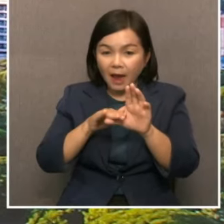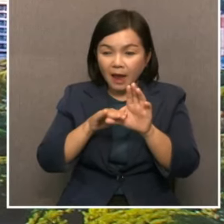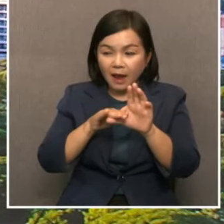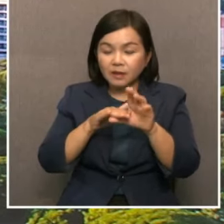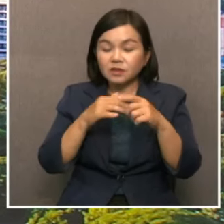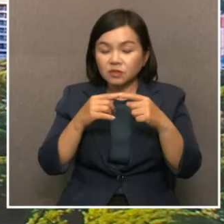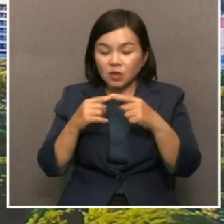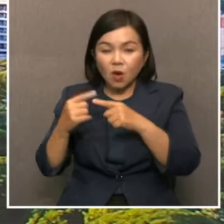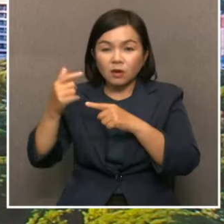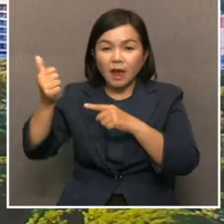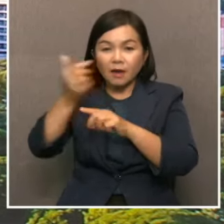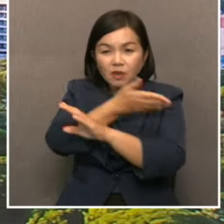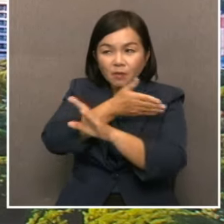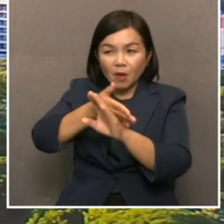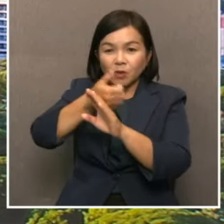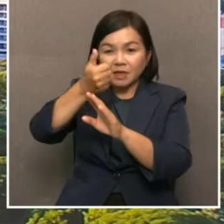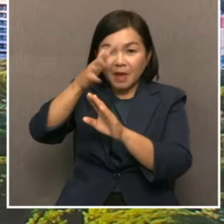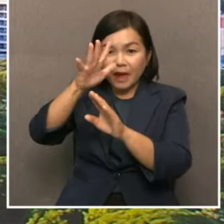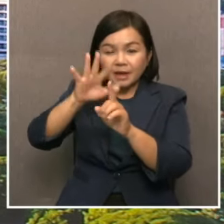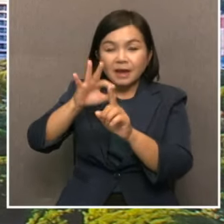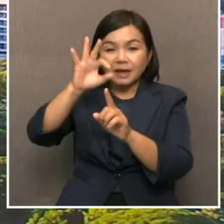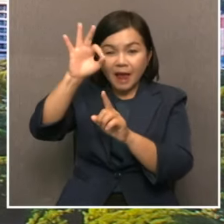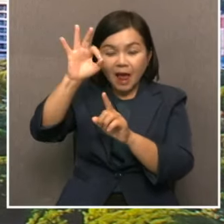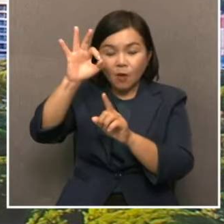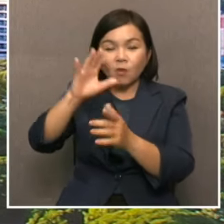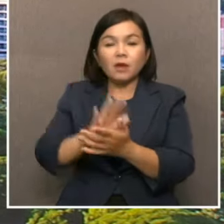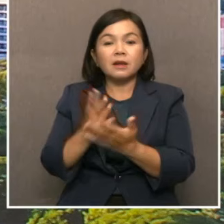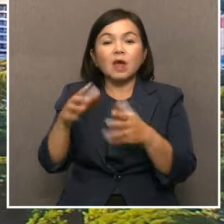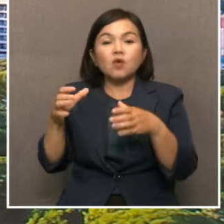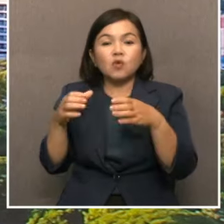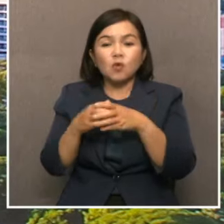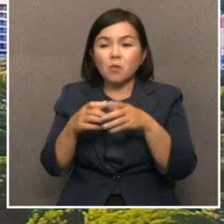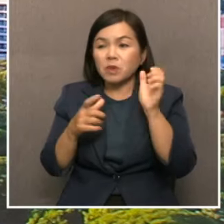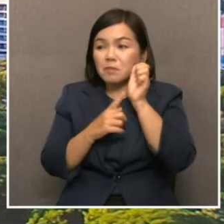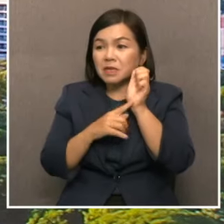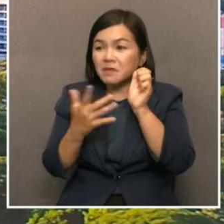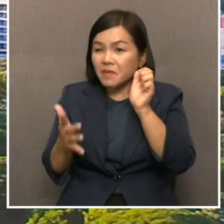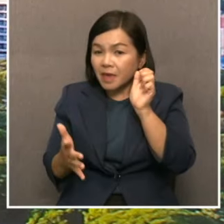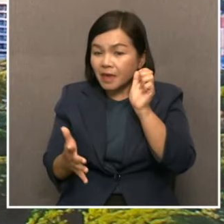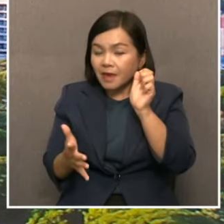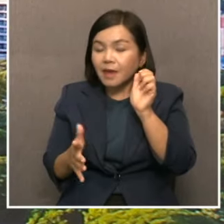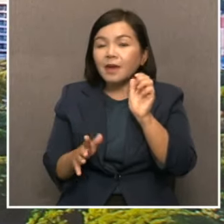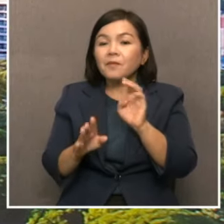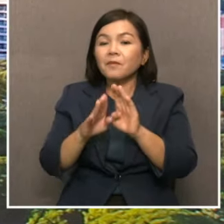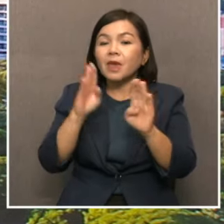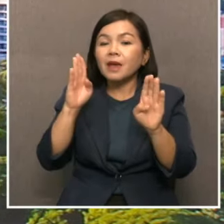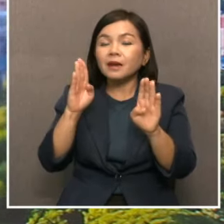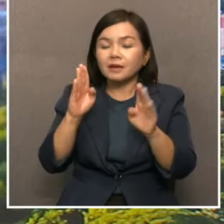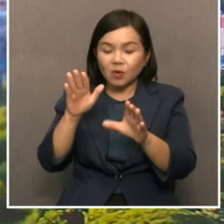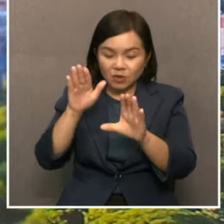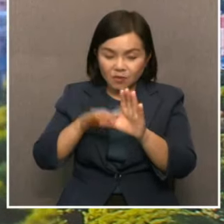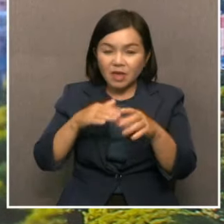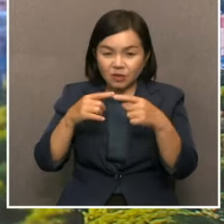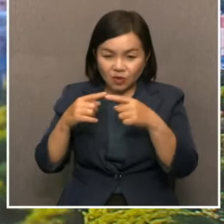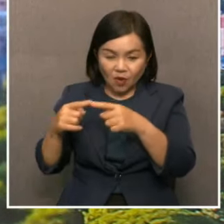นื่องไปได้จนถึงวันที่15กันยายนนี้นะคะรวมถึงกลุ่มที่ไม่มีสมาร์ทโฟนก็จะมีการลงทะเบียนหลังจากนั้นนะคะร